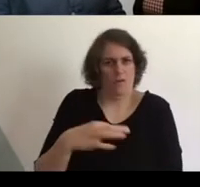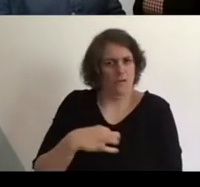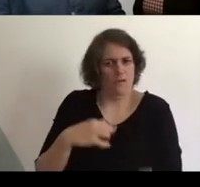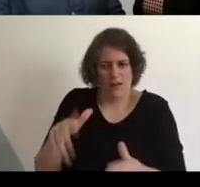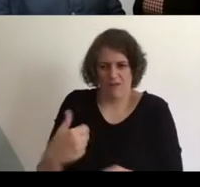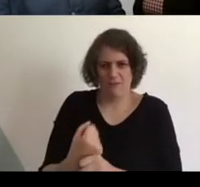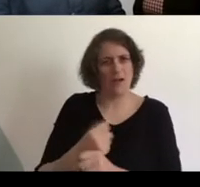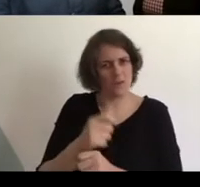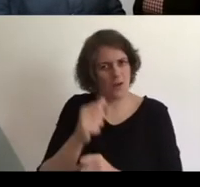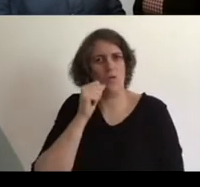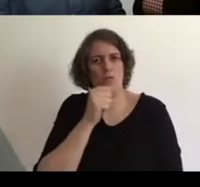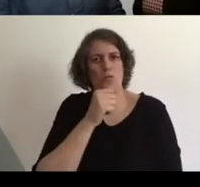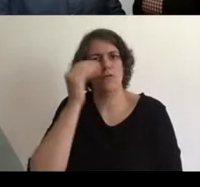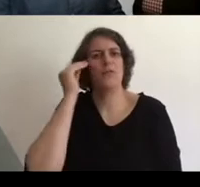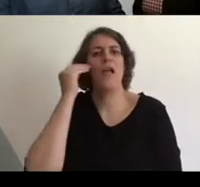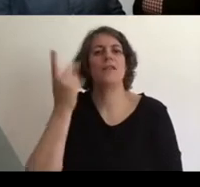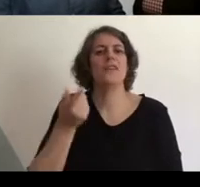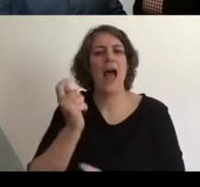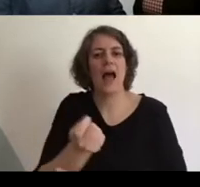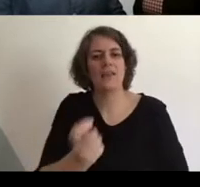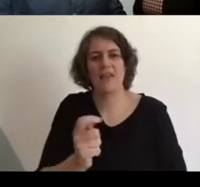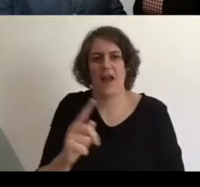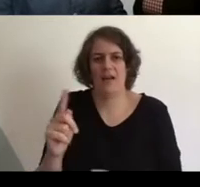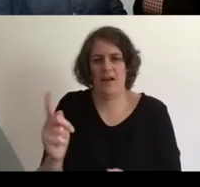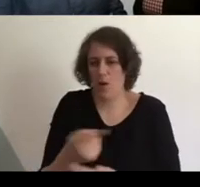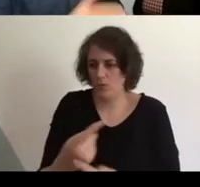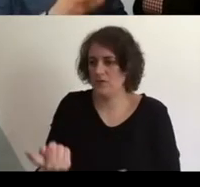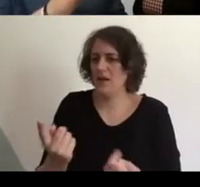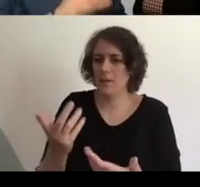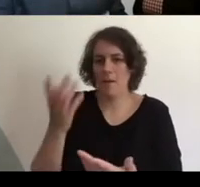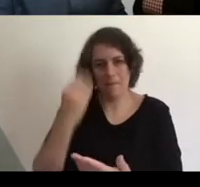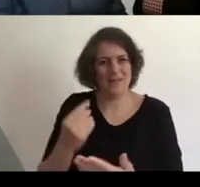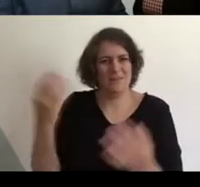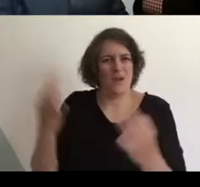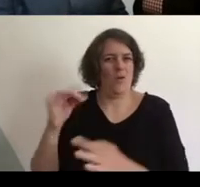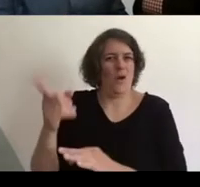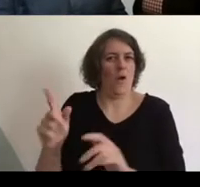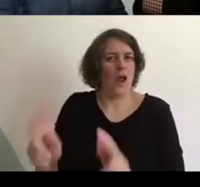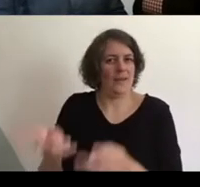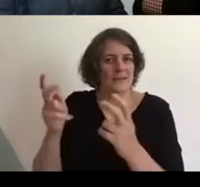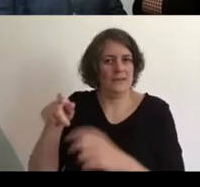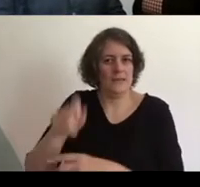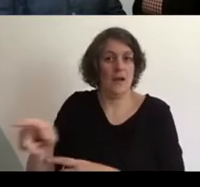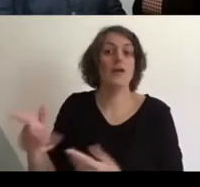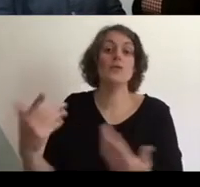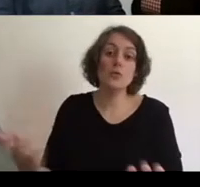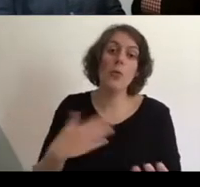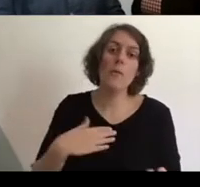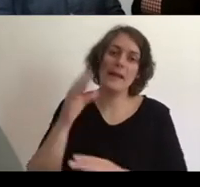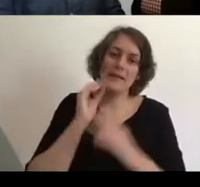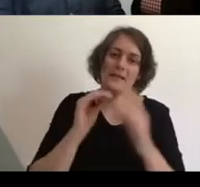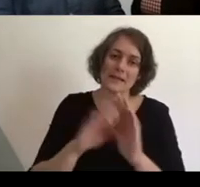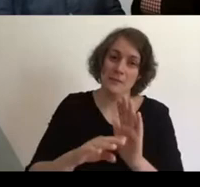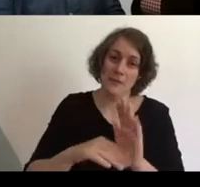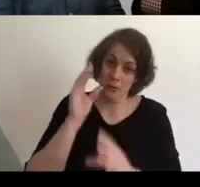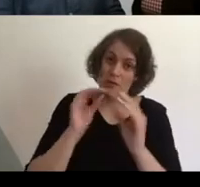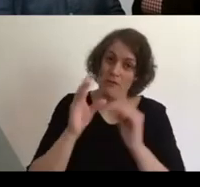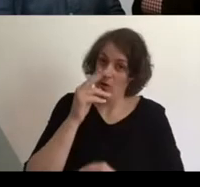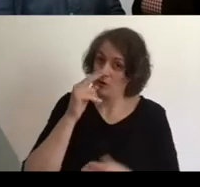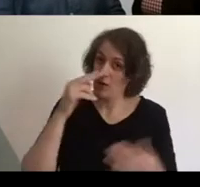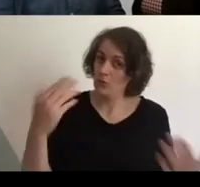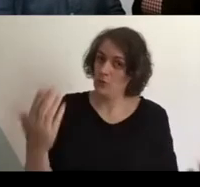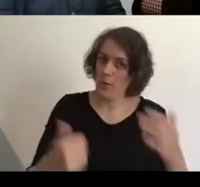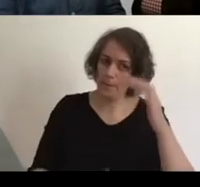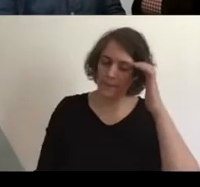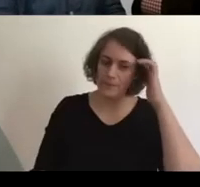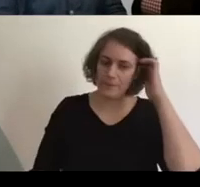lernen. Das ist vielleicht kein Handwerk, aber es ist ein wichtiger Beruf und da gehören auch Männer hin. Also soviel zum Thema meiner Diskriminierungserfahrung. Also das finde ich